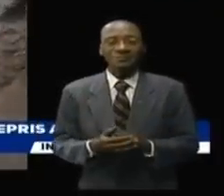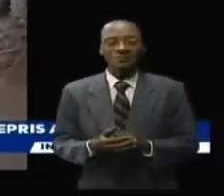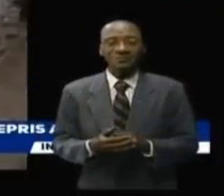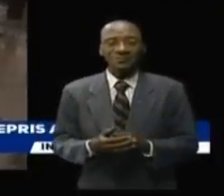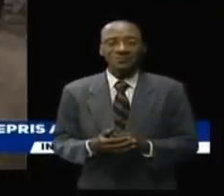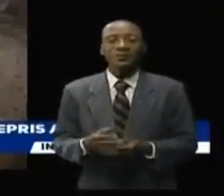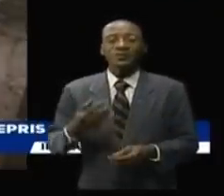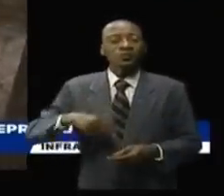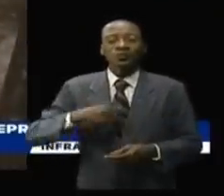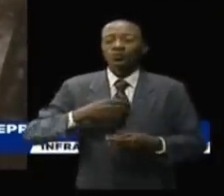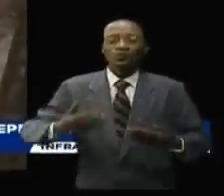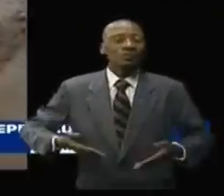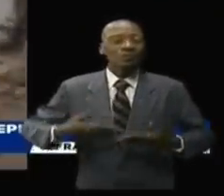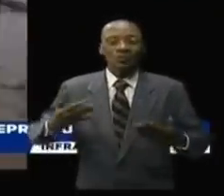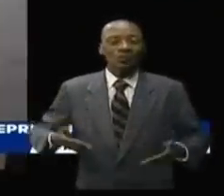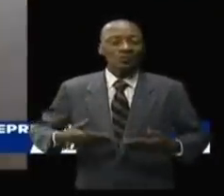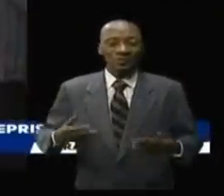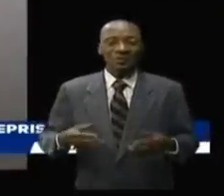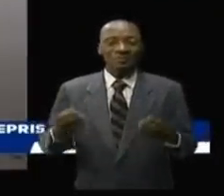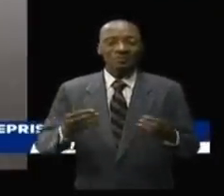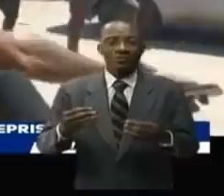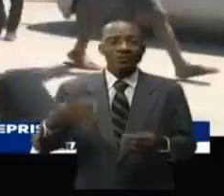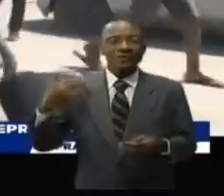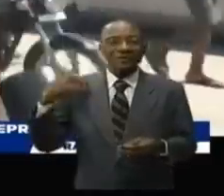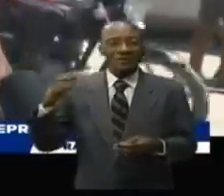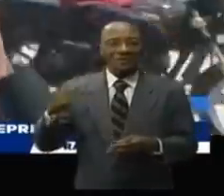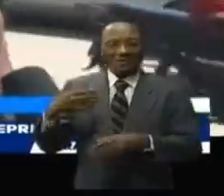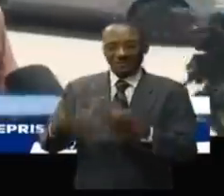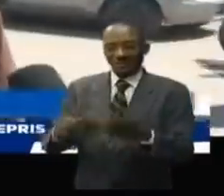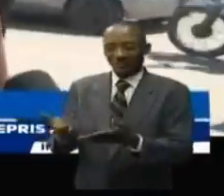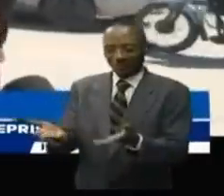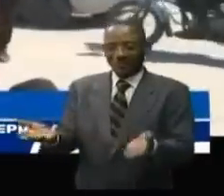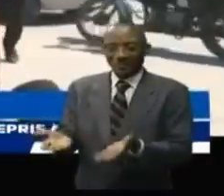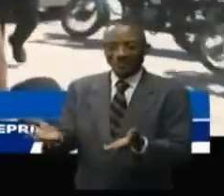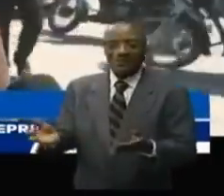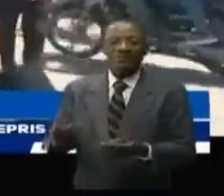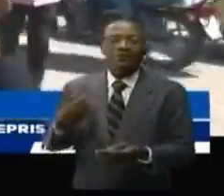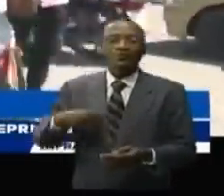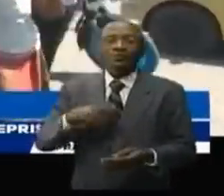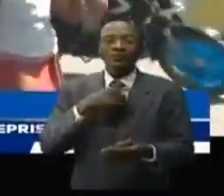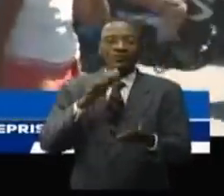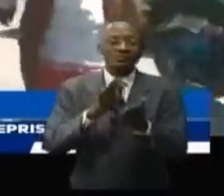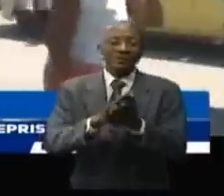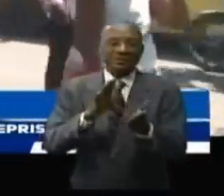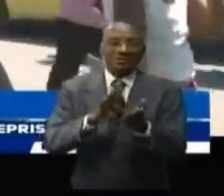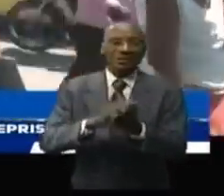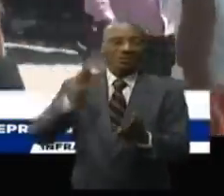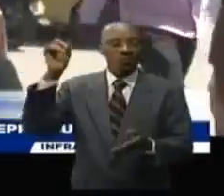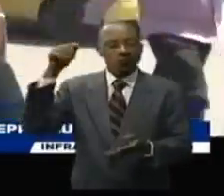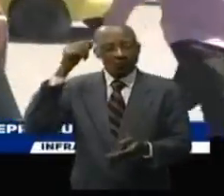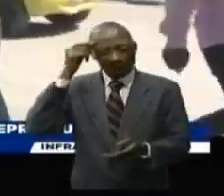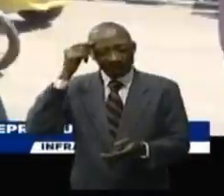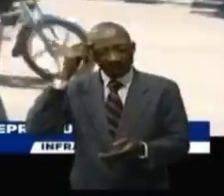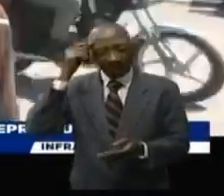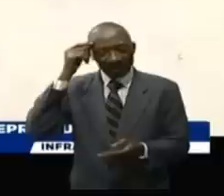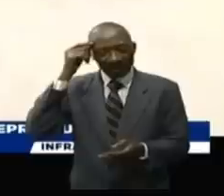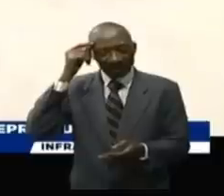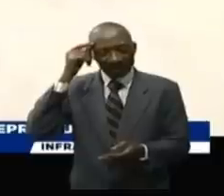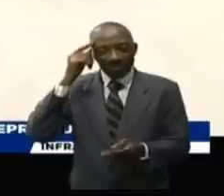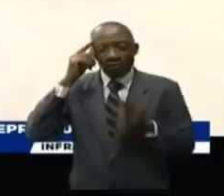très contents pour cette réhabilitation grâce au chef de l'État. Les véhicules peuvent circuler